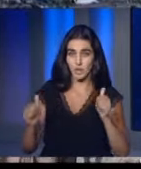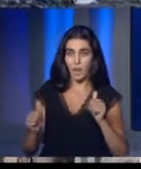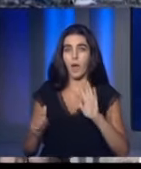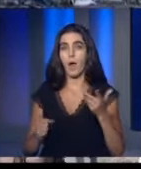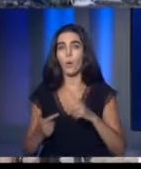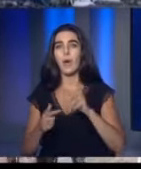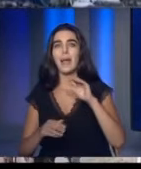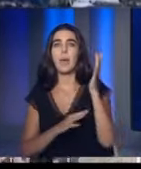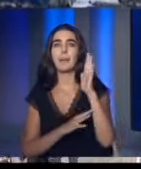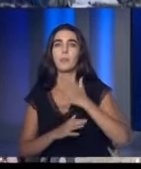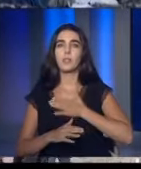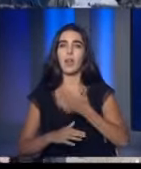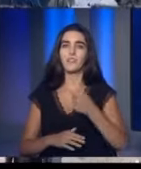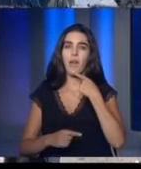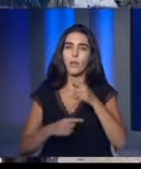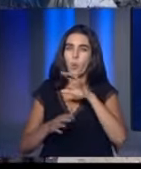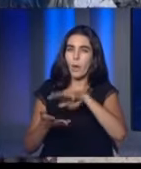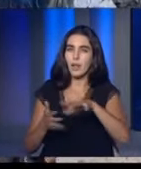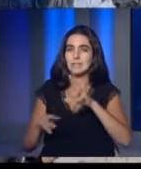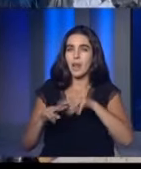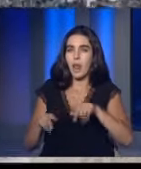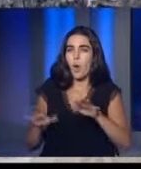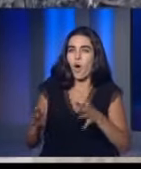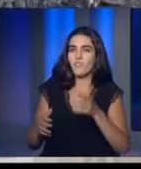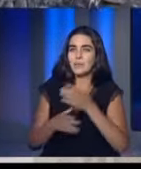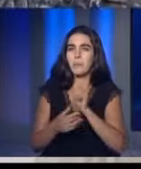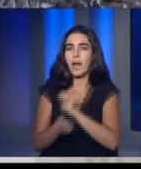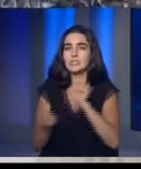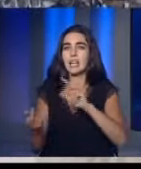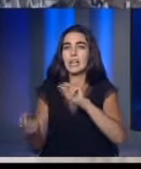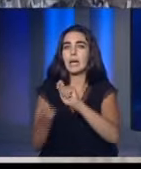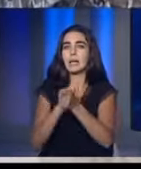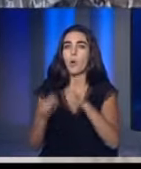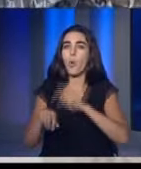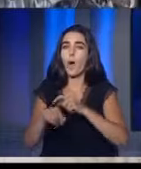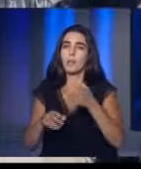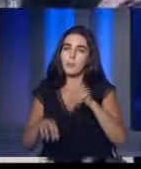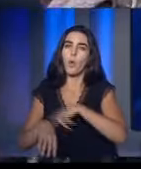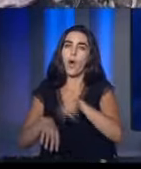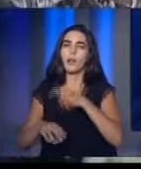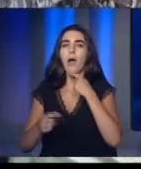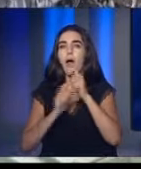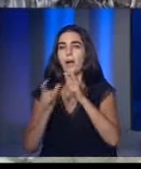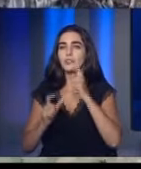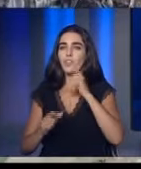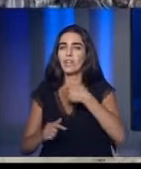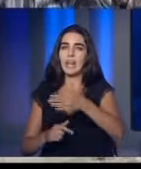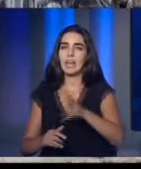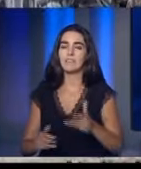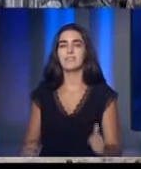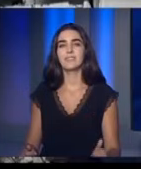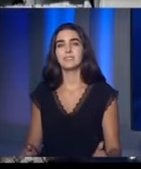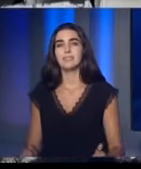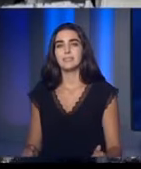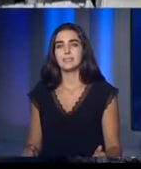مصالحه الخاصة ومطرقة اليمين المتطرف وسط خوف في الداخل الإسرائيلي من تضحيته بالأسرى من أجل كسب